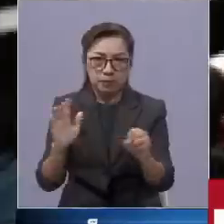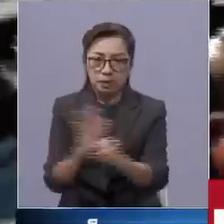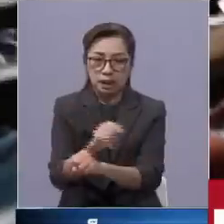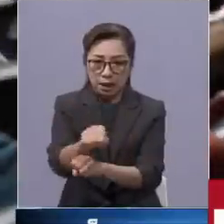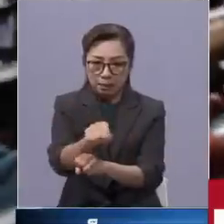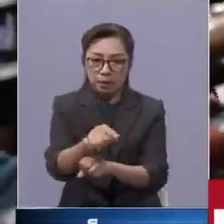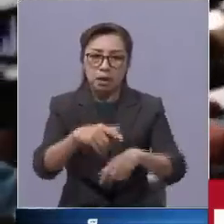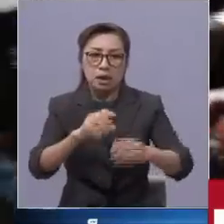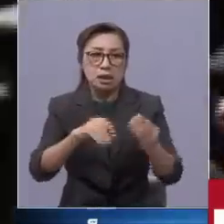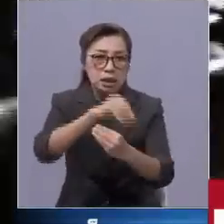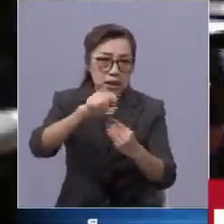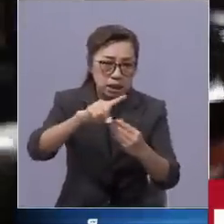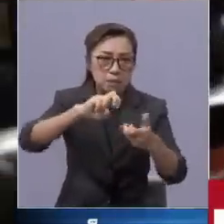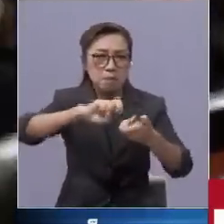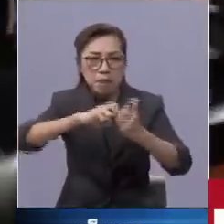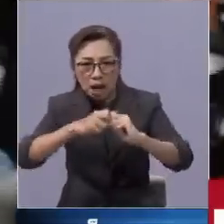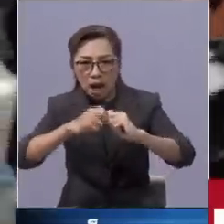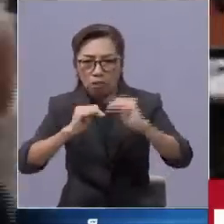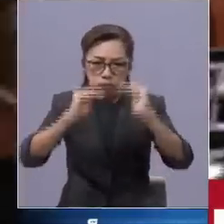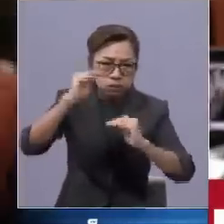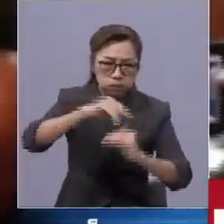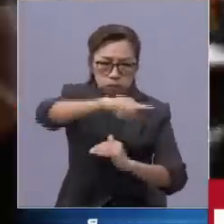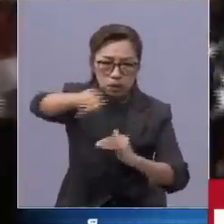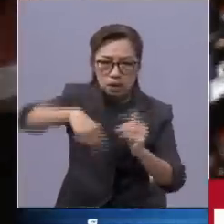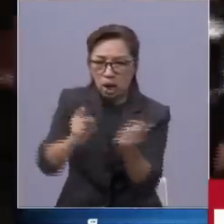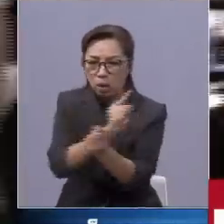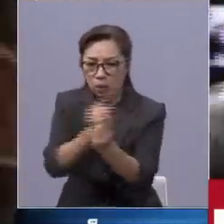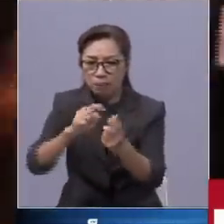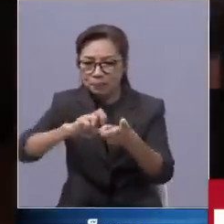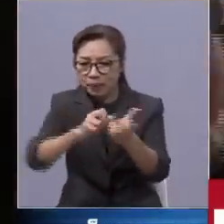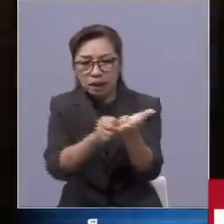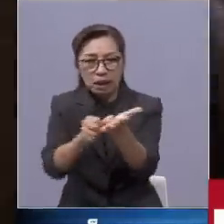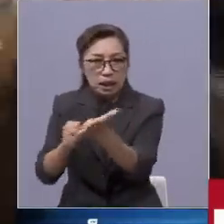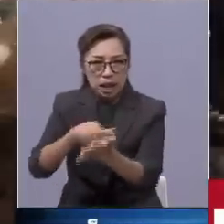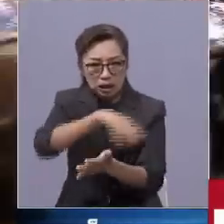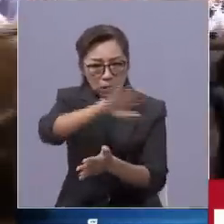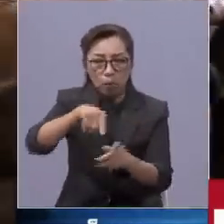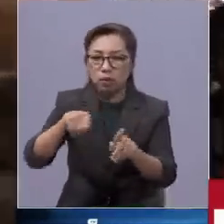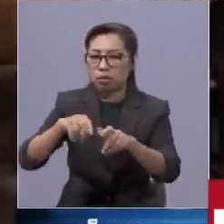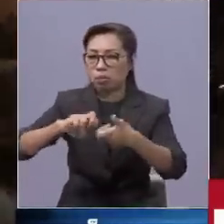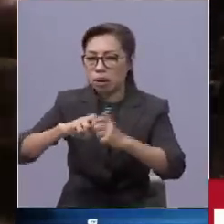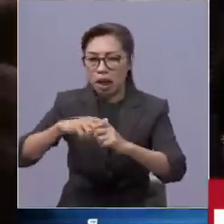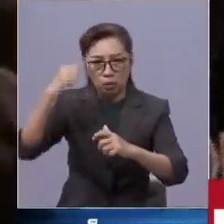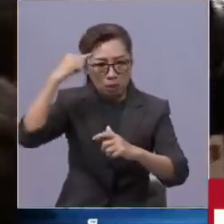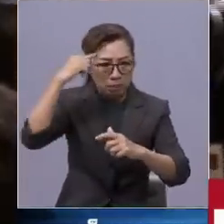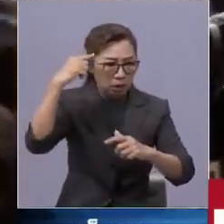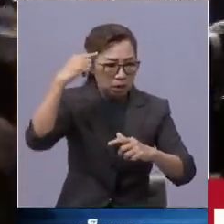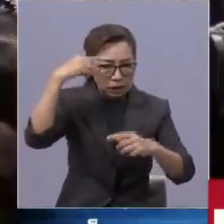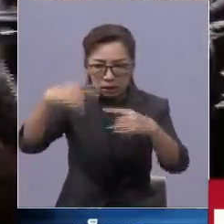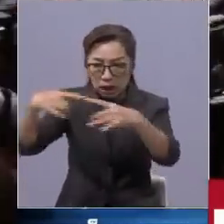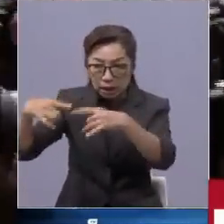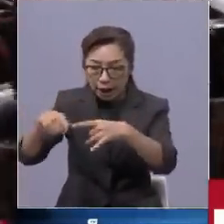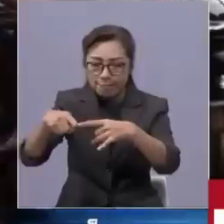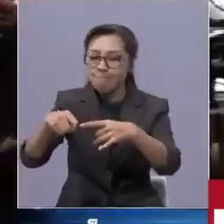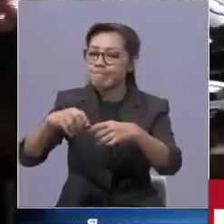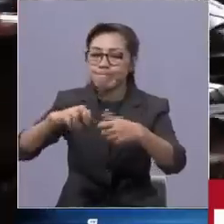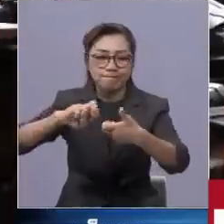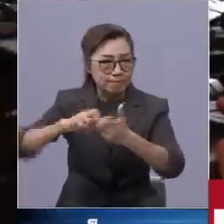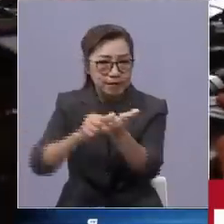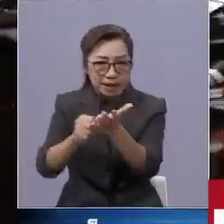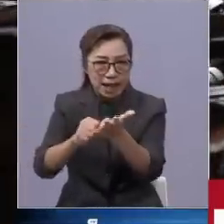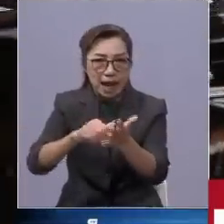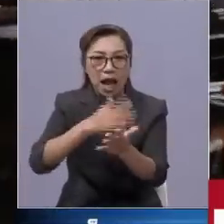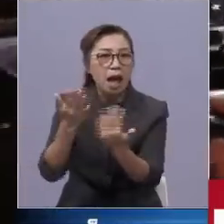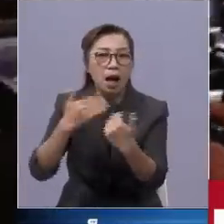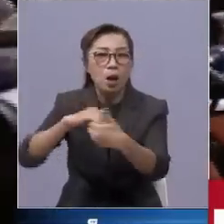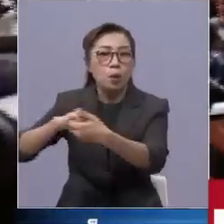ก้ไขปัญหาเศรษฐกิจความเหลื่อมล้ำและปัญหาสังคมรวมถึงปัญหาความแตกแยกด้านความคิดทั้งหลายนายกรัฐมนตรียังก